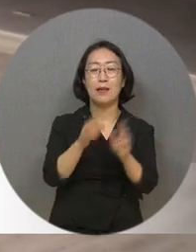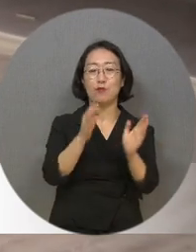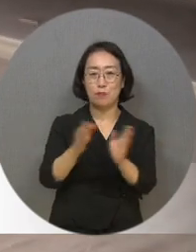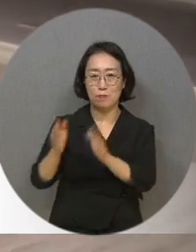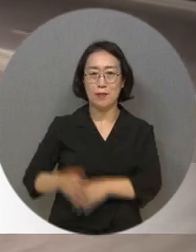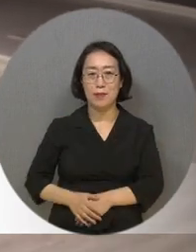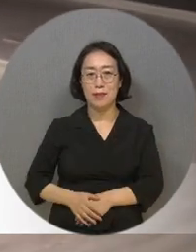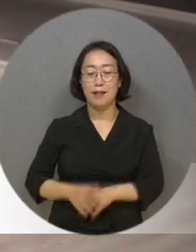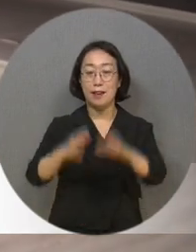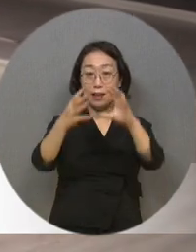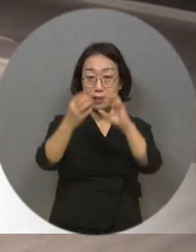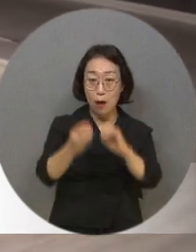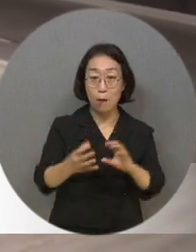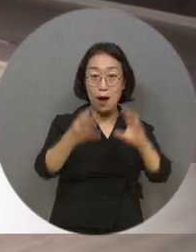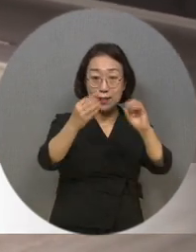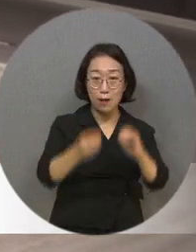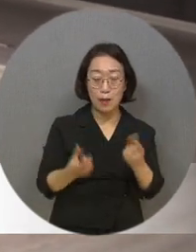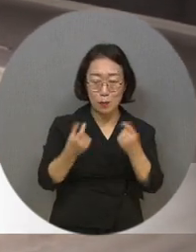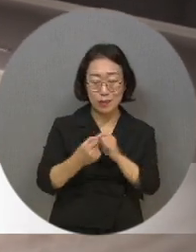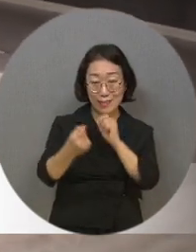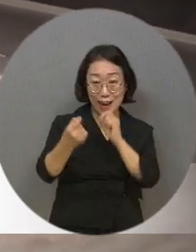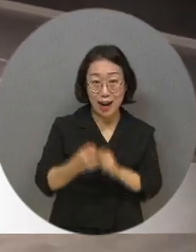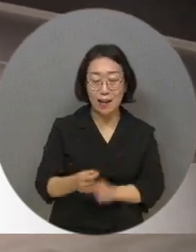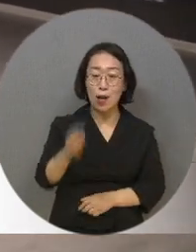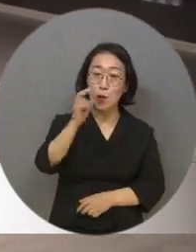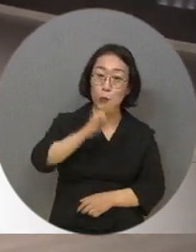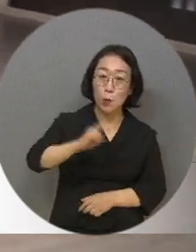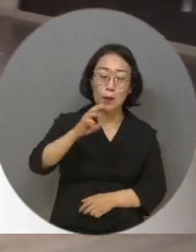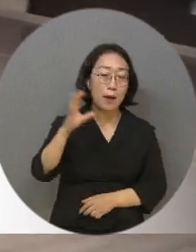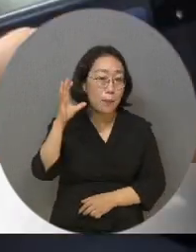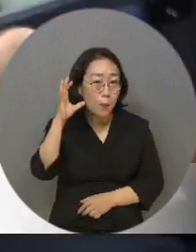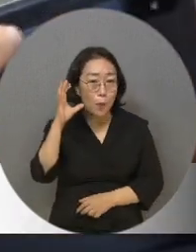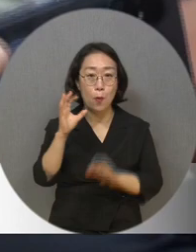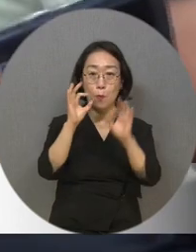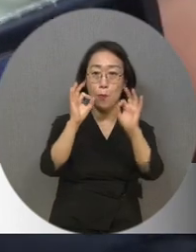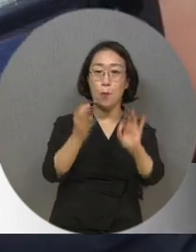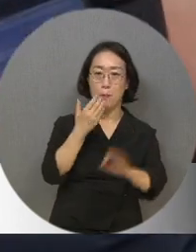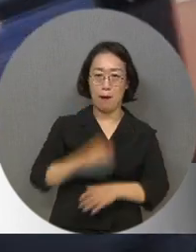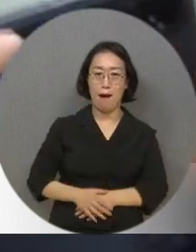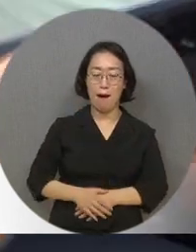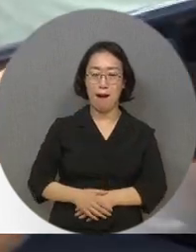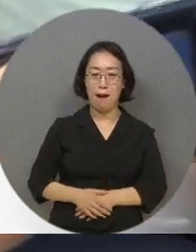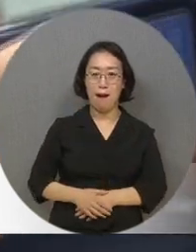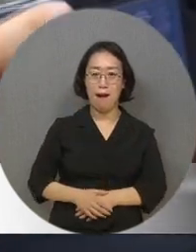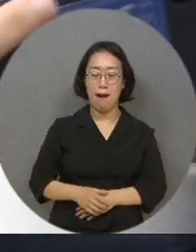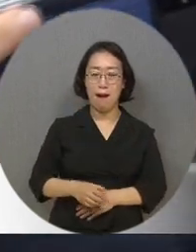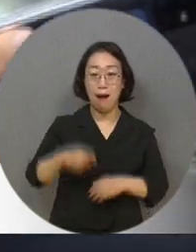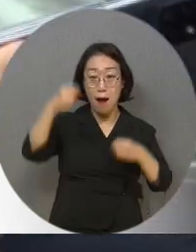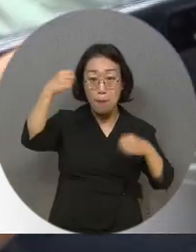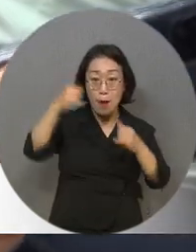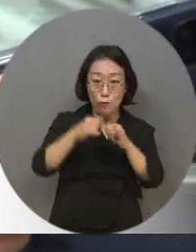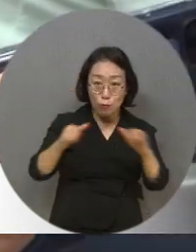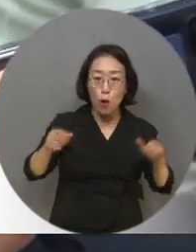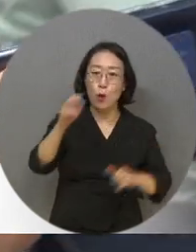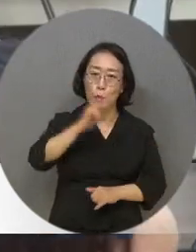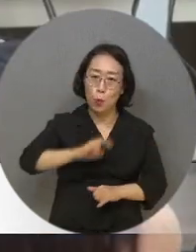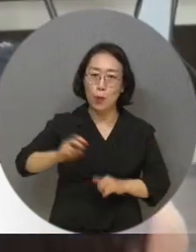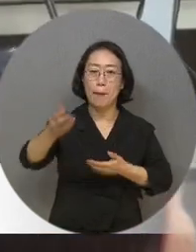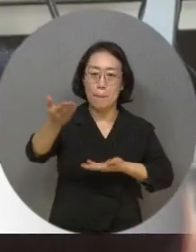대화를 나누듯 가까이에서 오페라를 감상하는 특별한 시간입니다. 배우들과 관객은 노래로